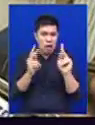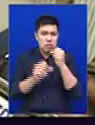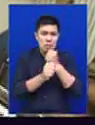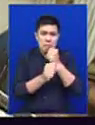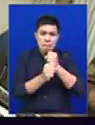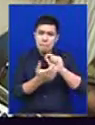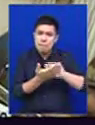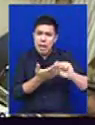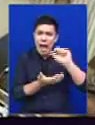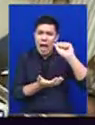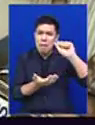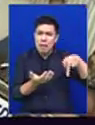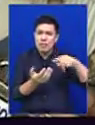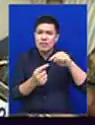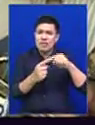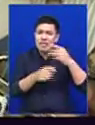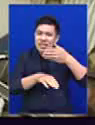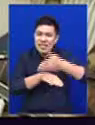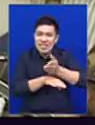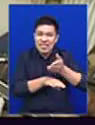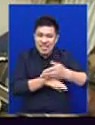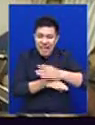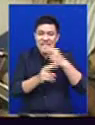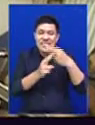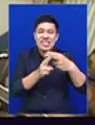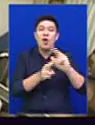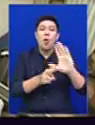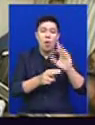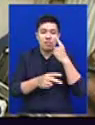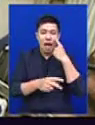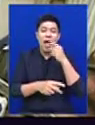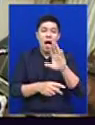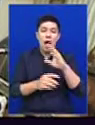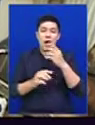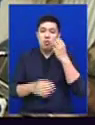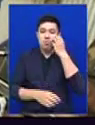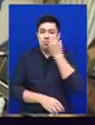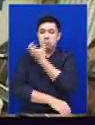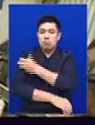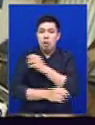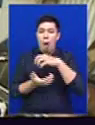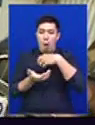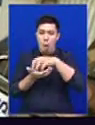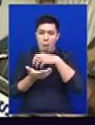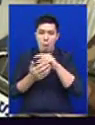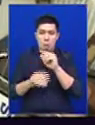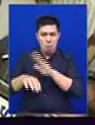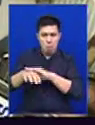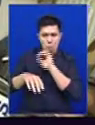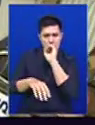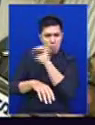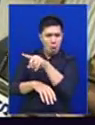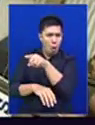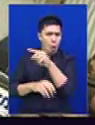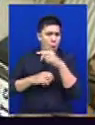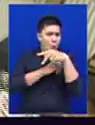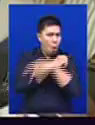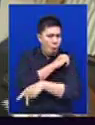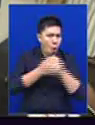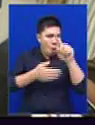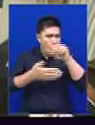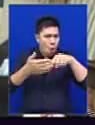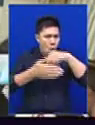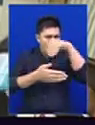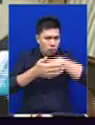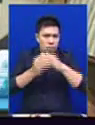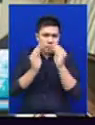ลิเคชันตาสับปะรดนะครับผ่านระบบโทรศัพท์สมาร์ทโฟนเพื่อใช้รายงานสภาวะแล้วก็แจ้งเบาะแสการทุจริตเลือกตั้งและการ